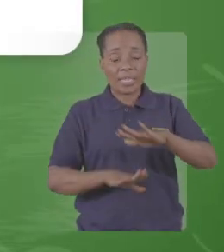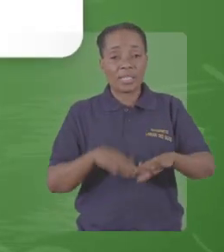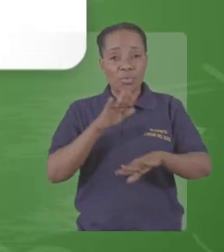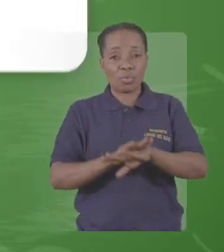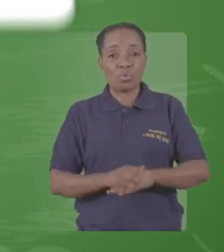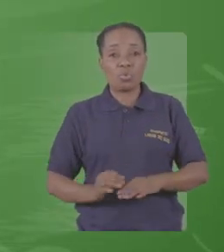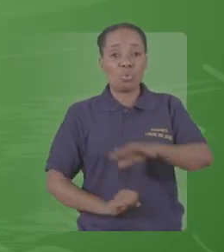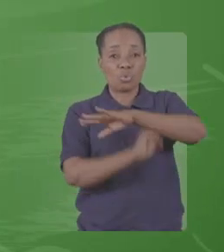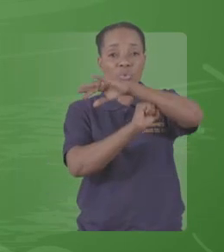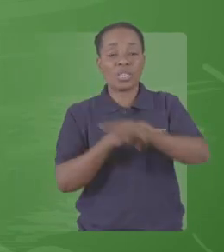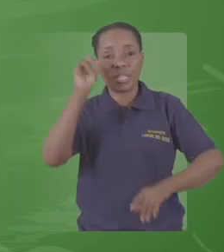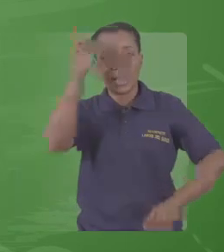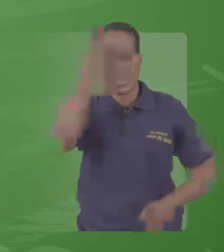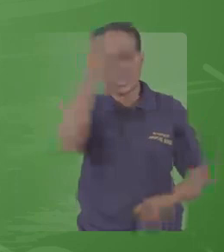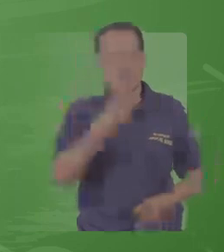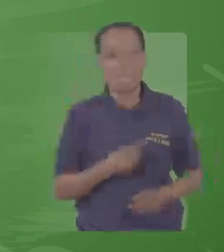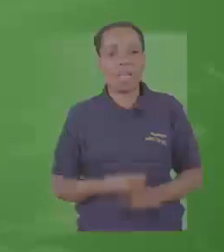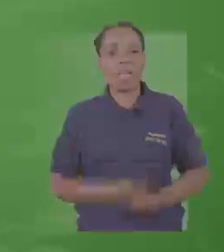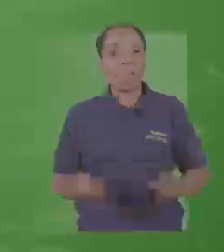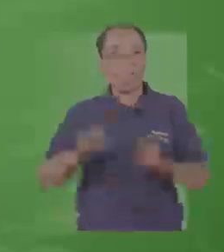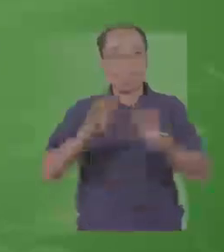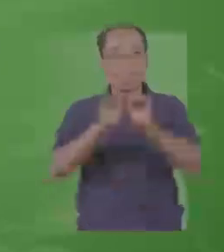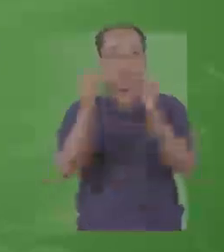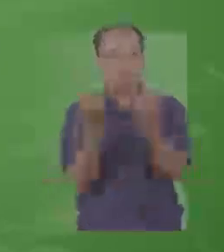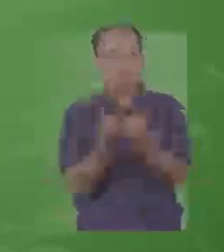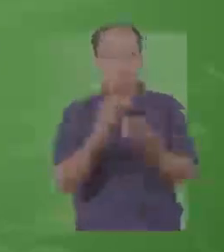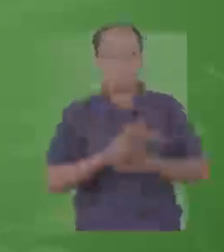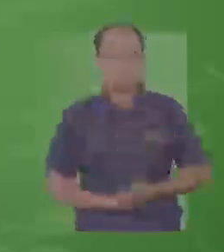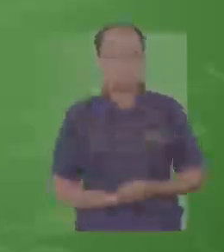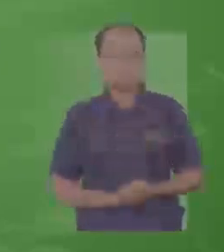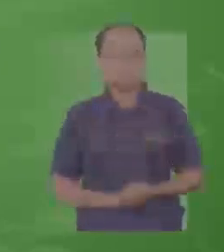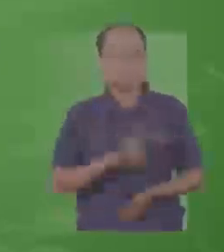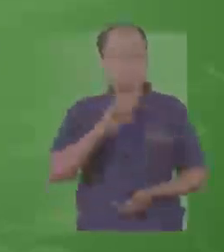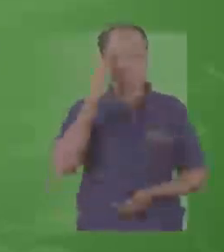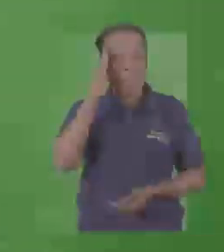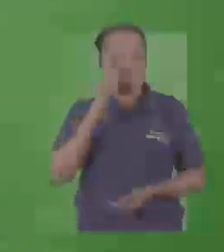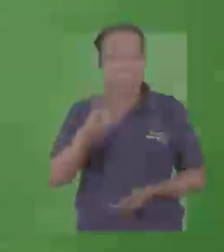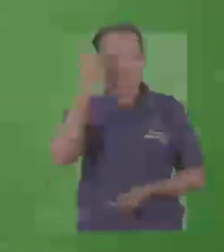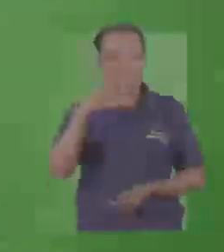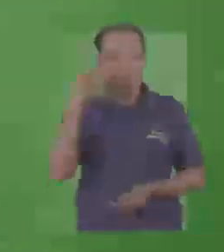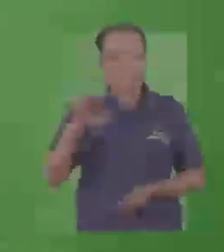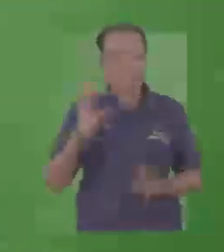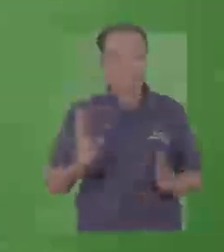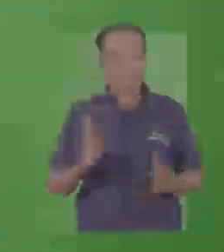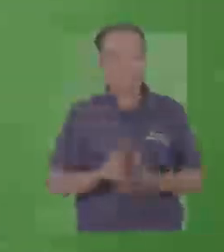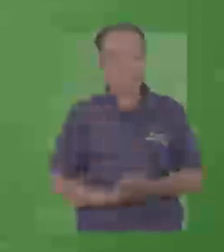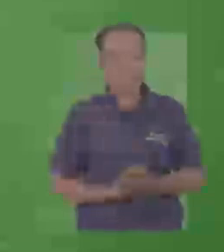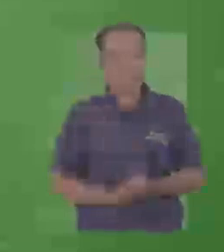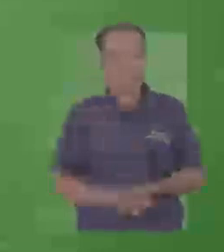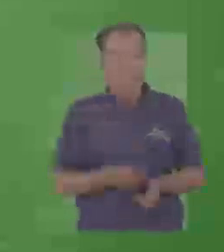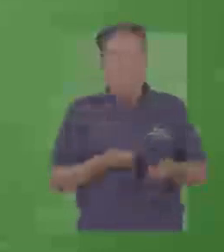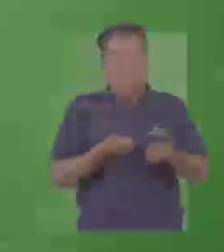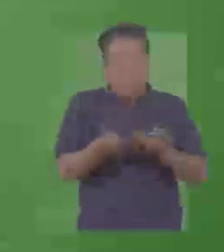aux entreprises. L'État français intervient pour contrôler les secteurs clés de l'économie par